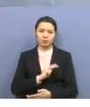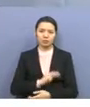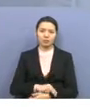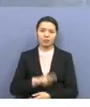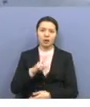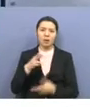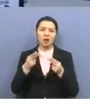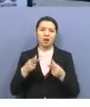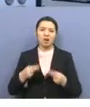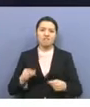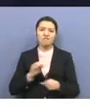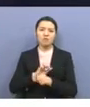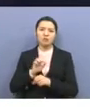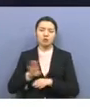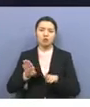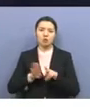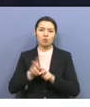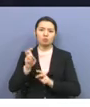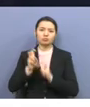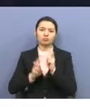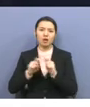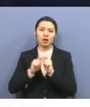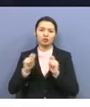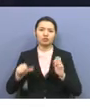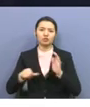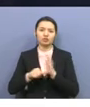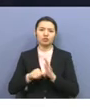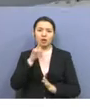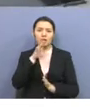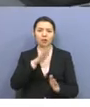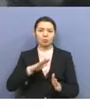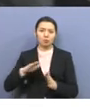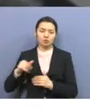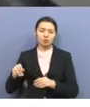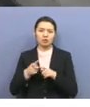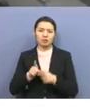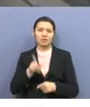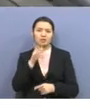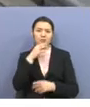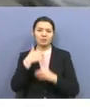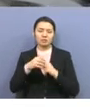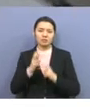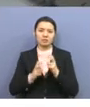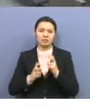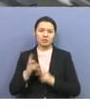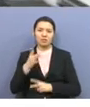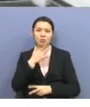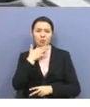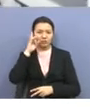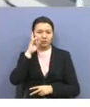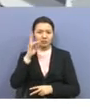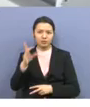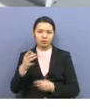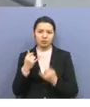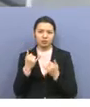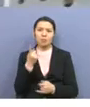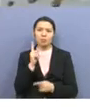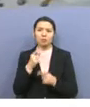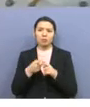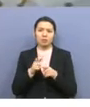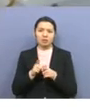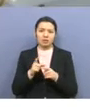Полиэтилен өнімдерін шығаратын мына кәсіпорынның ашылғанына 6 жыл. Осы уақыт ішінде шағын зауыт айналаға танылып үлгерді. Өйткені